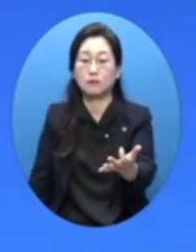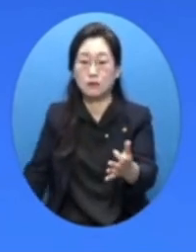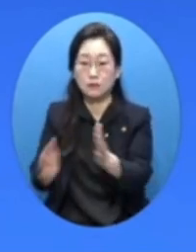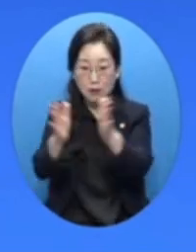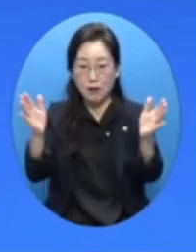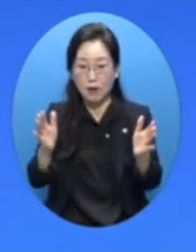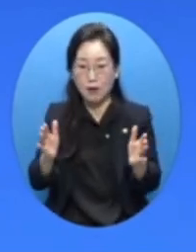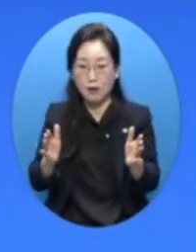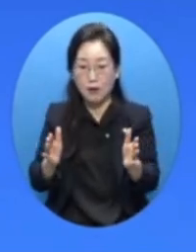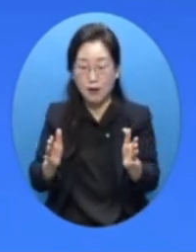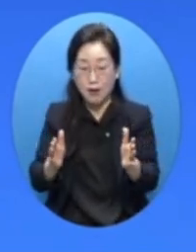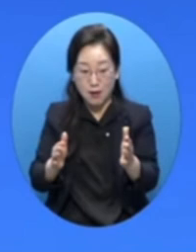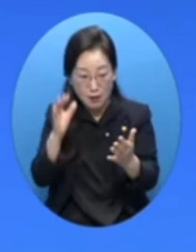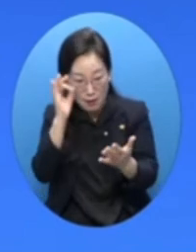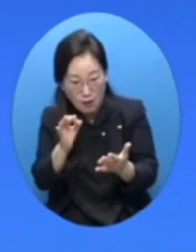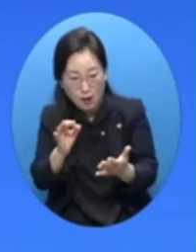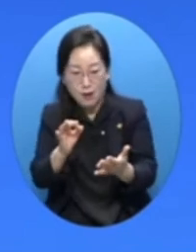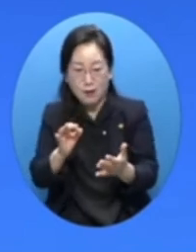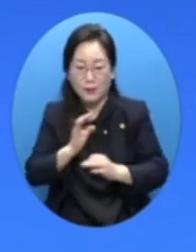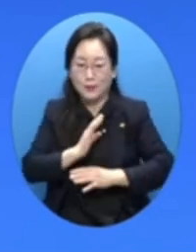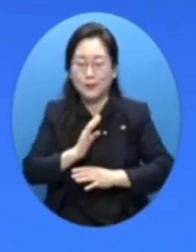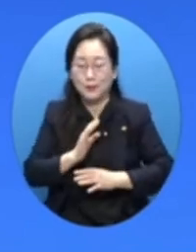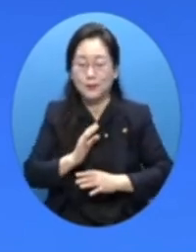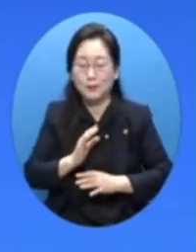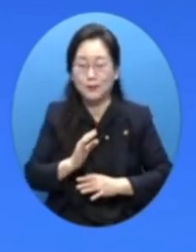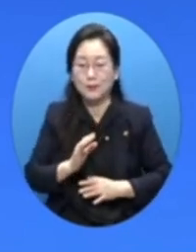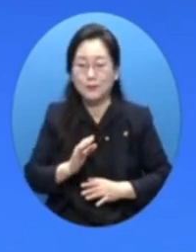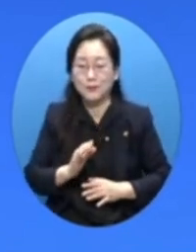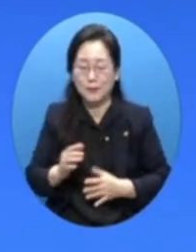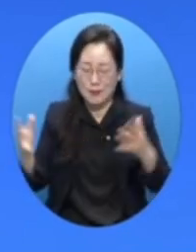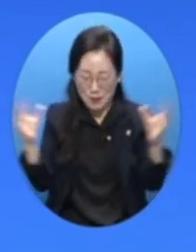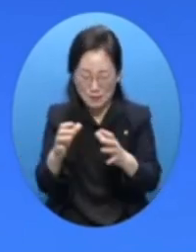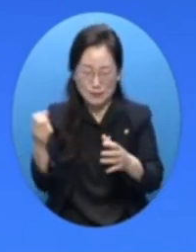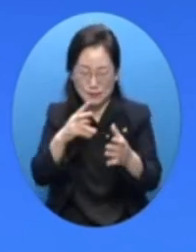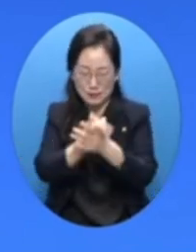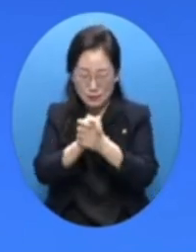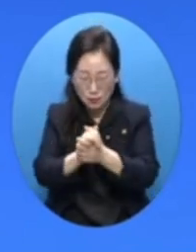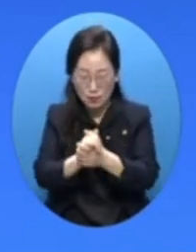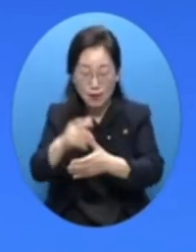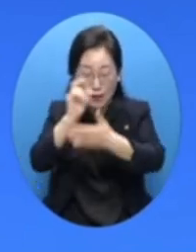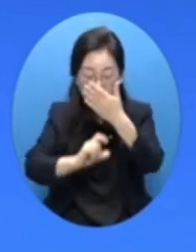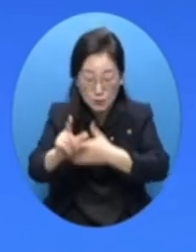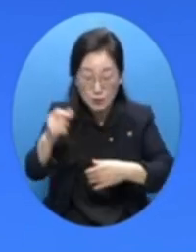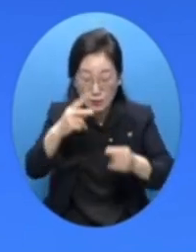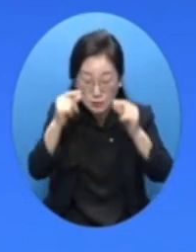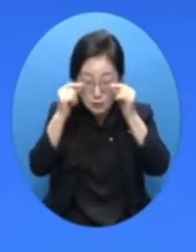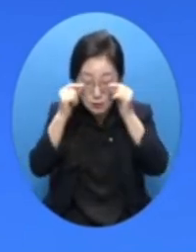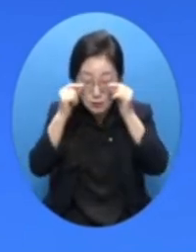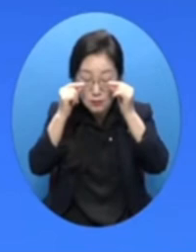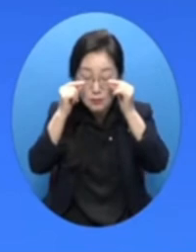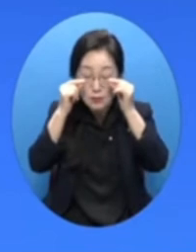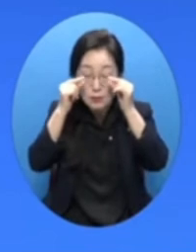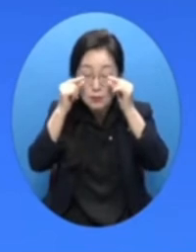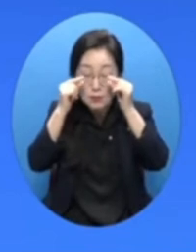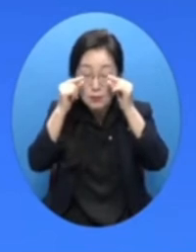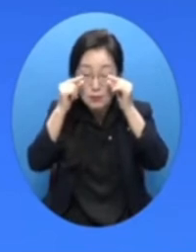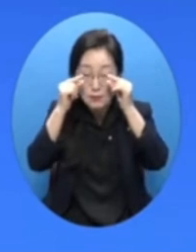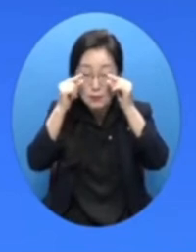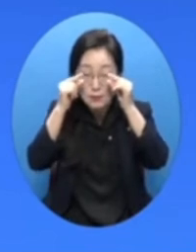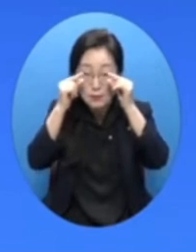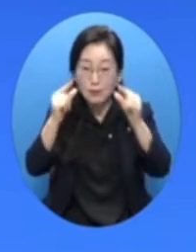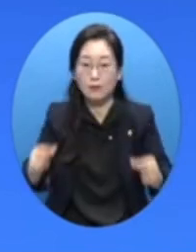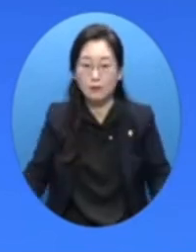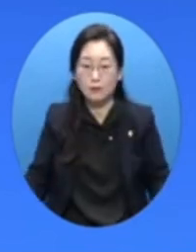그래서 또 기도를 하는데 다음날 아침에 눈을 쭉 뜸뜸했다. 완전히 뜬 게 아니라 조금 뜨겁습니다.